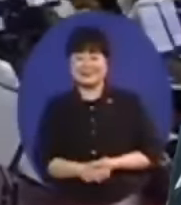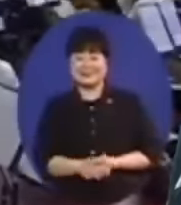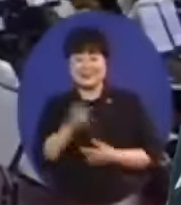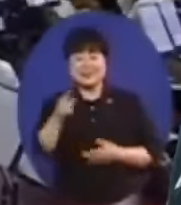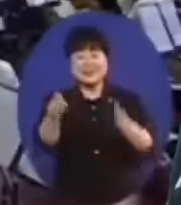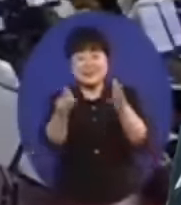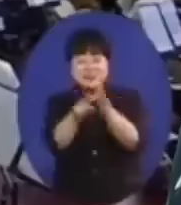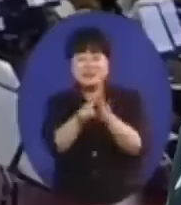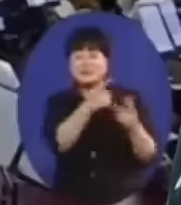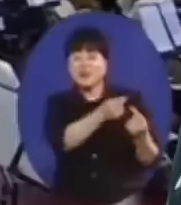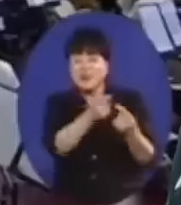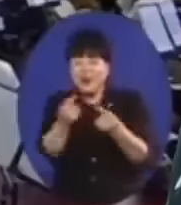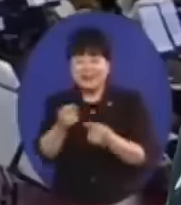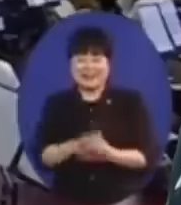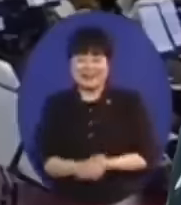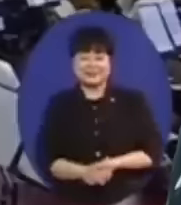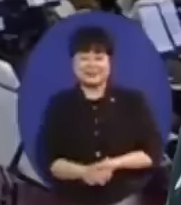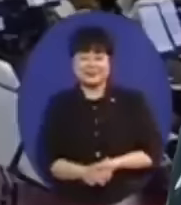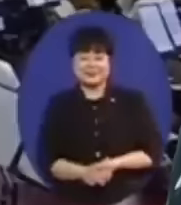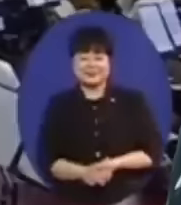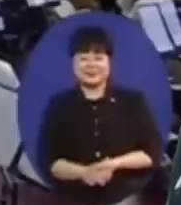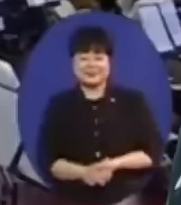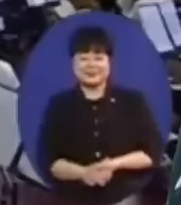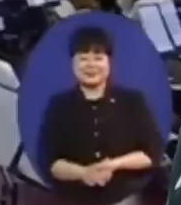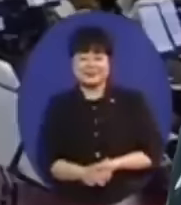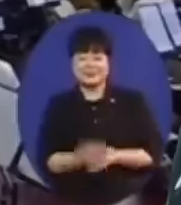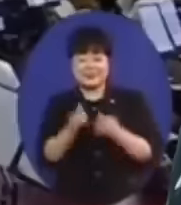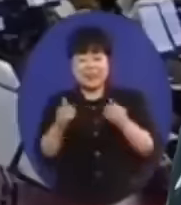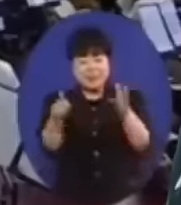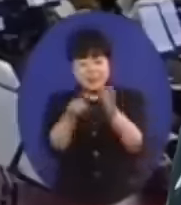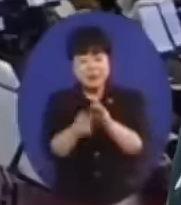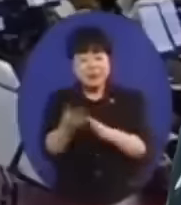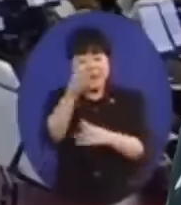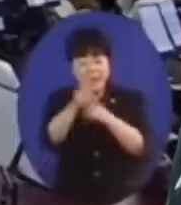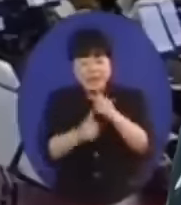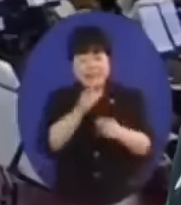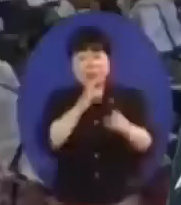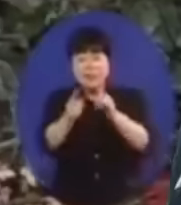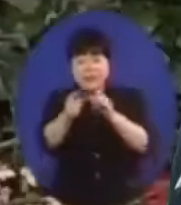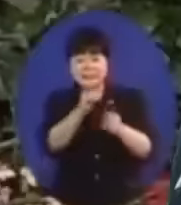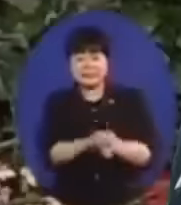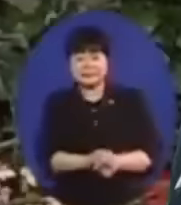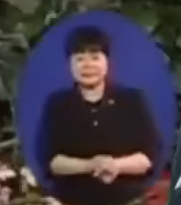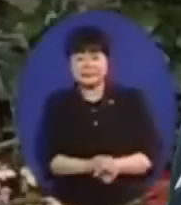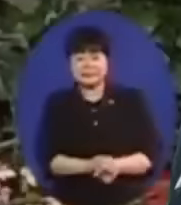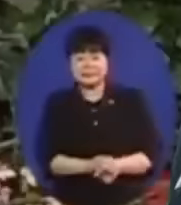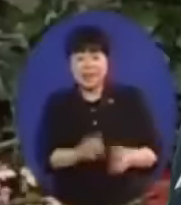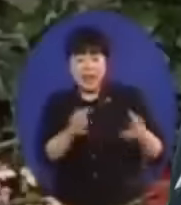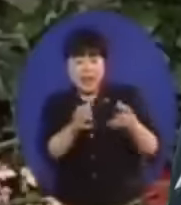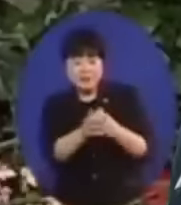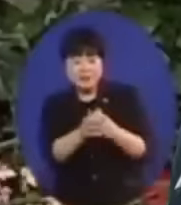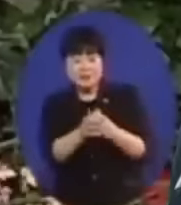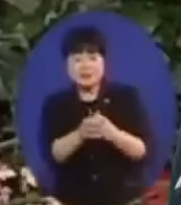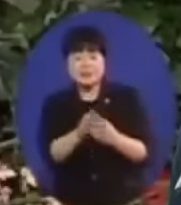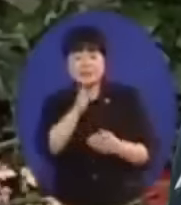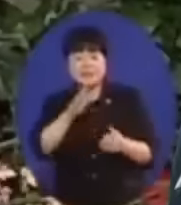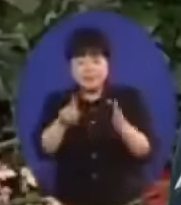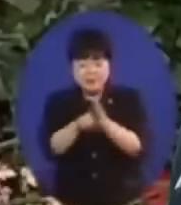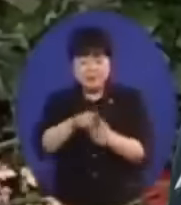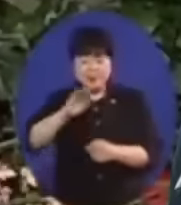그것이 믿음인 것입니다. 우리는 인간적인 믿음 위에 하나님의 말씀이 임하시야만 참 믿음이 된다는